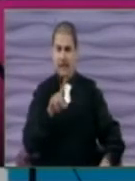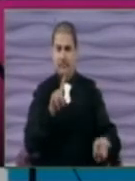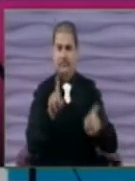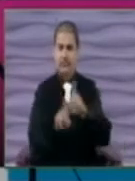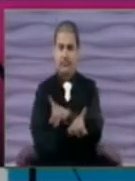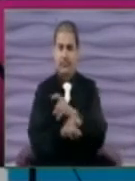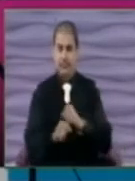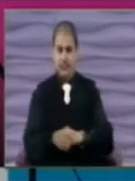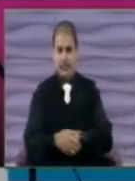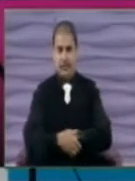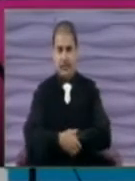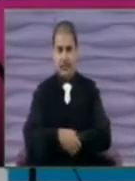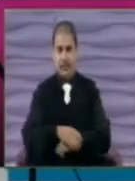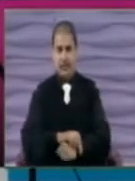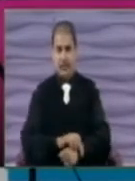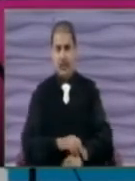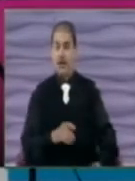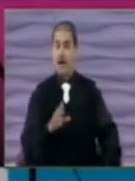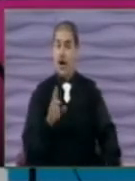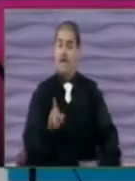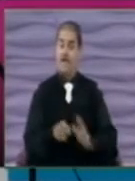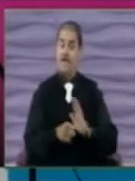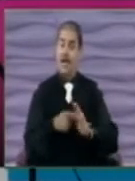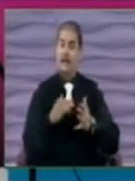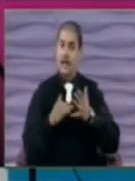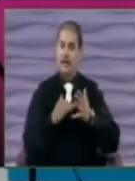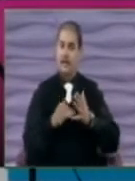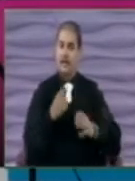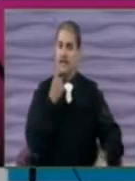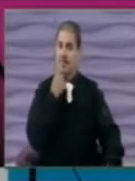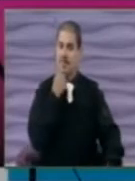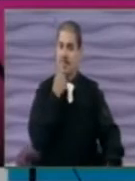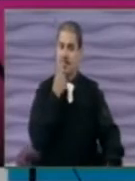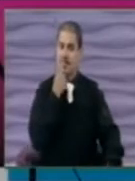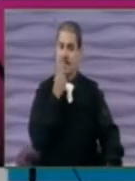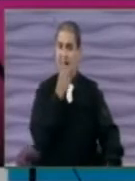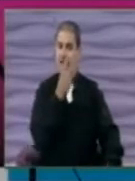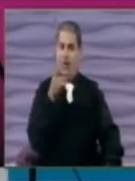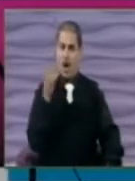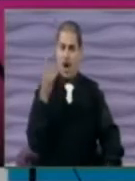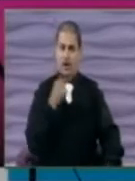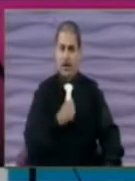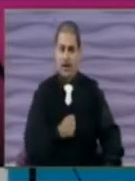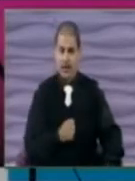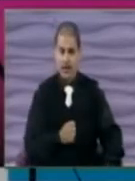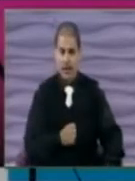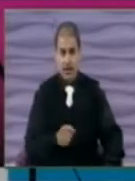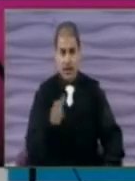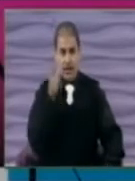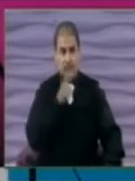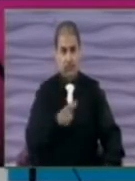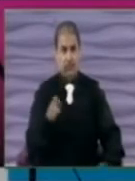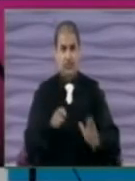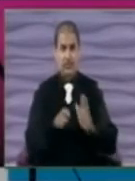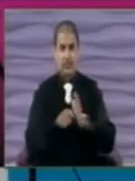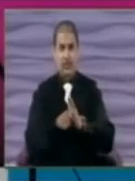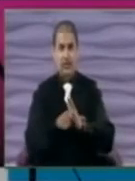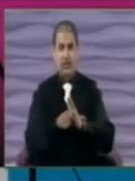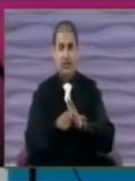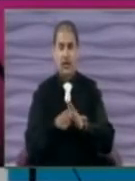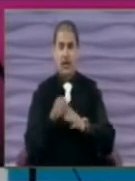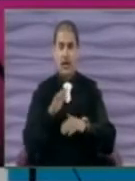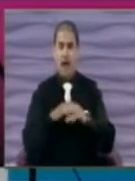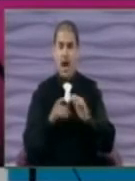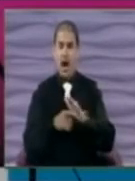الموضوع؟ كيف بدأت؟ أول بدايتي كانت في عام 2010. كنت مشارك في بالموروث الثقافي بين الأردن ولبنان، فكانت علمونا أساسيات الكاميرا، كيف تمسك